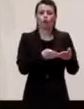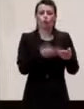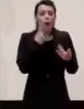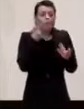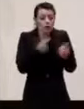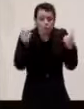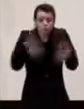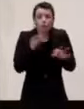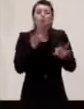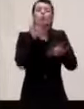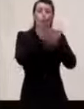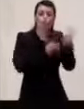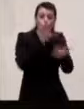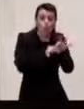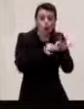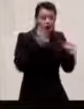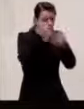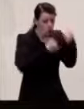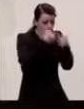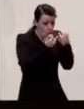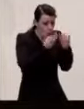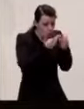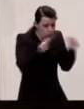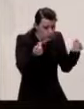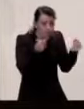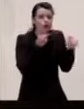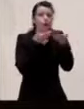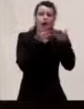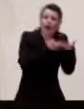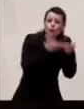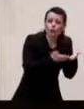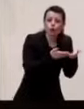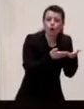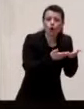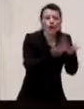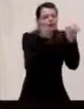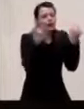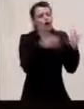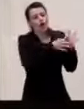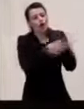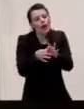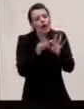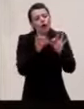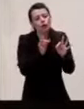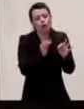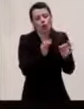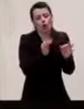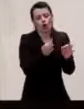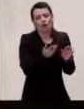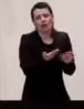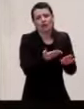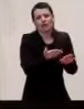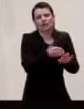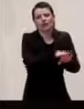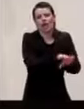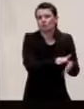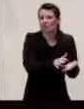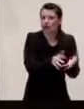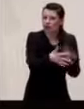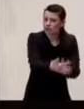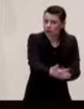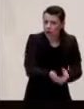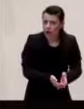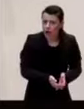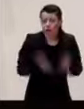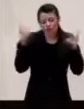a lenire il dolore. E quindi è legato alla terminalità, perché anche su questa, voglio dire, oggi sono scritte delle cose